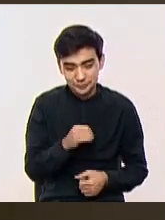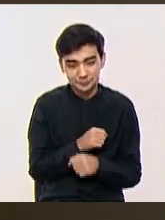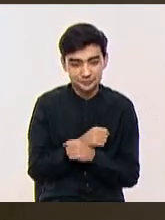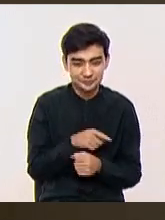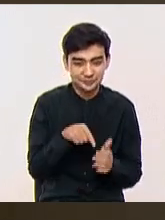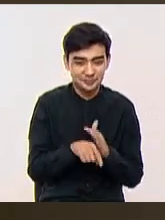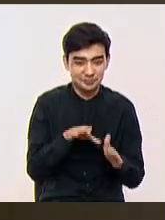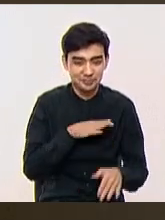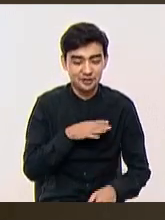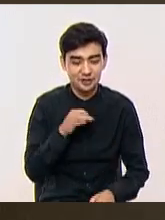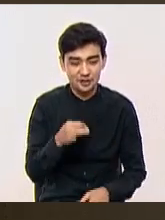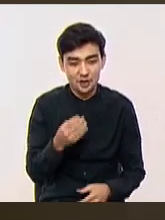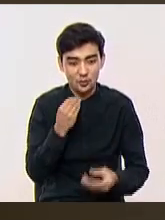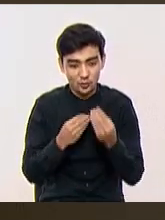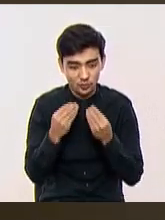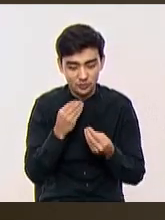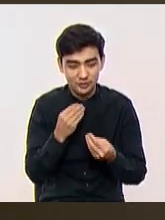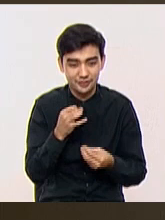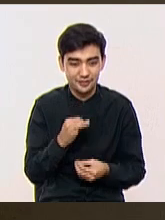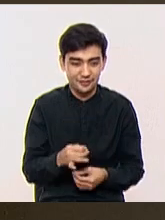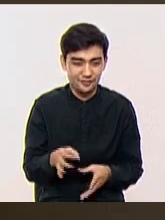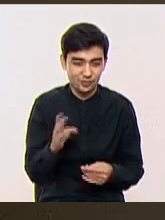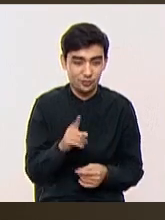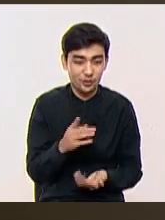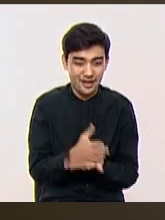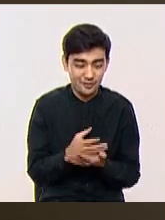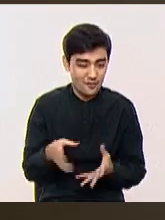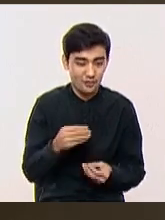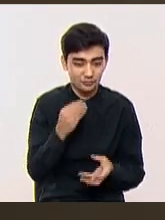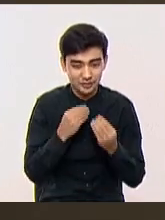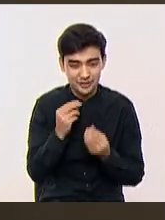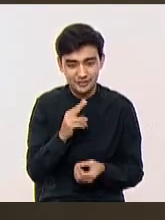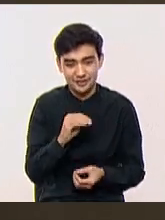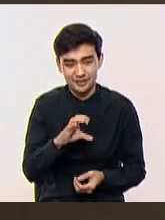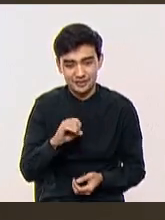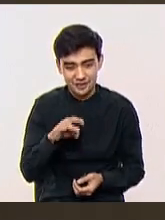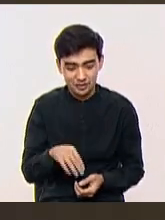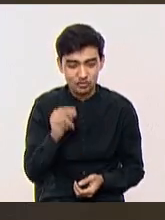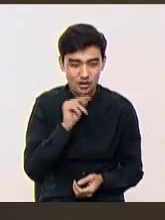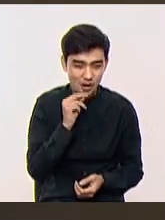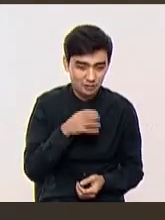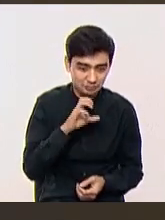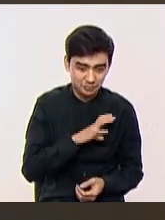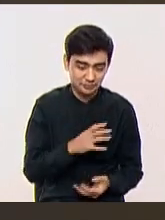там, вот, кушали ингредиенты, там, десерты запивали, чай пили, может